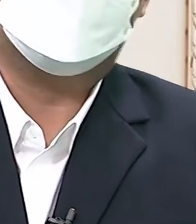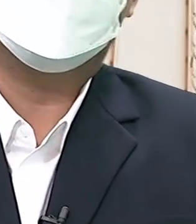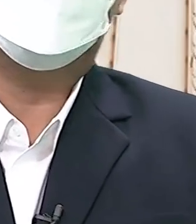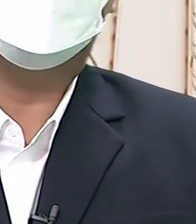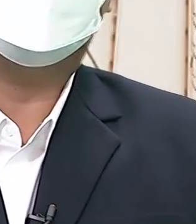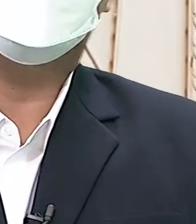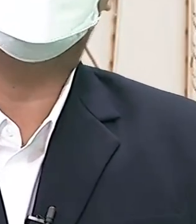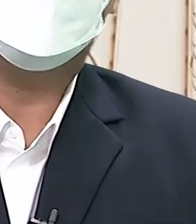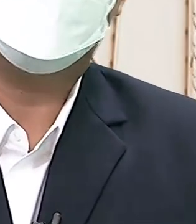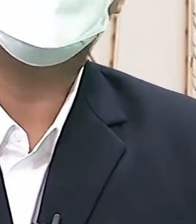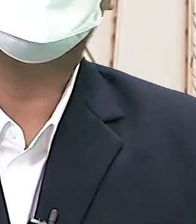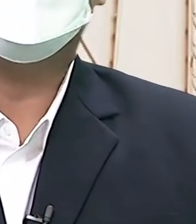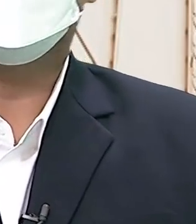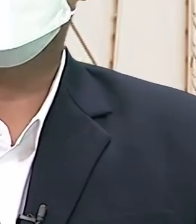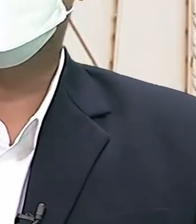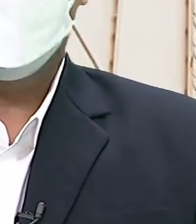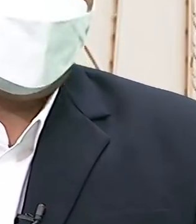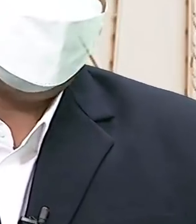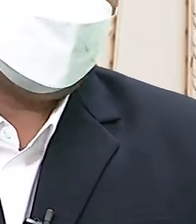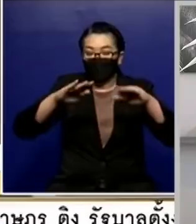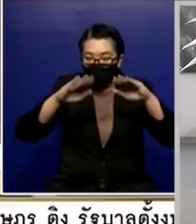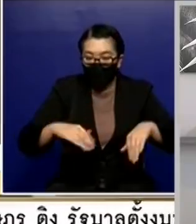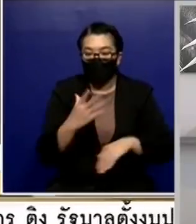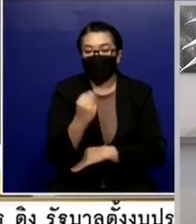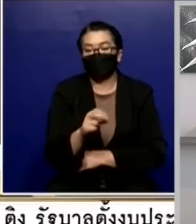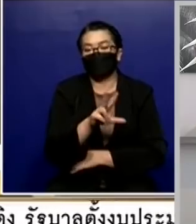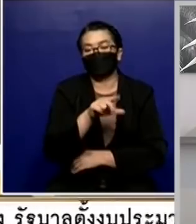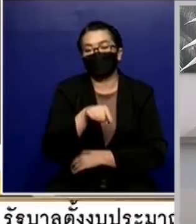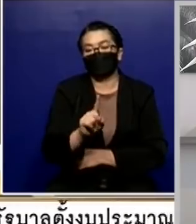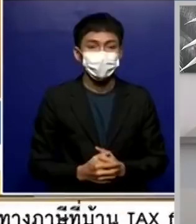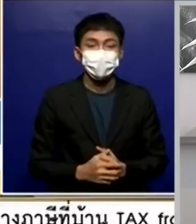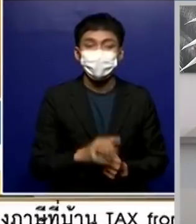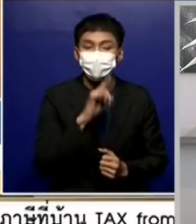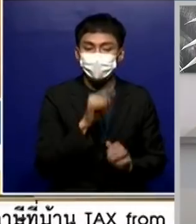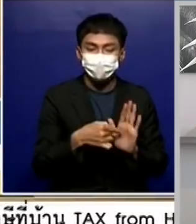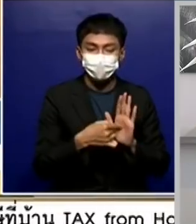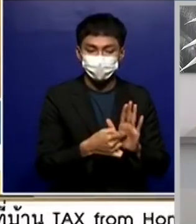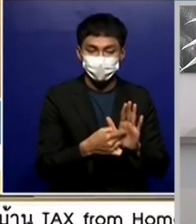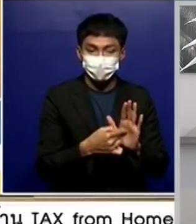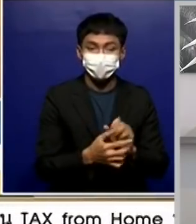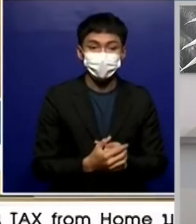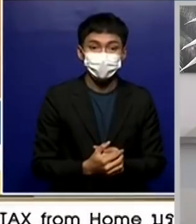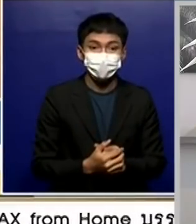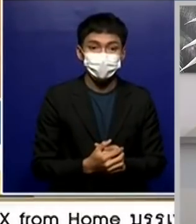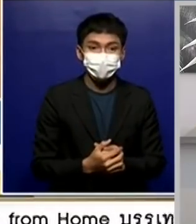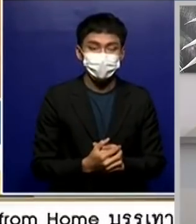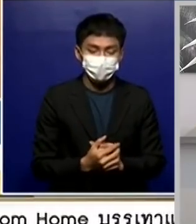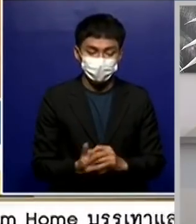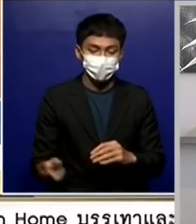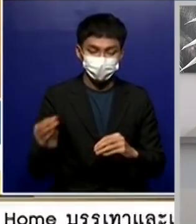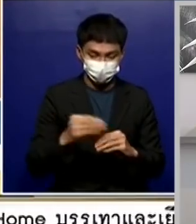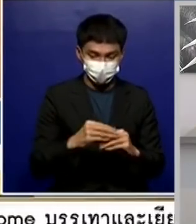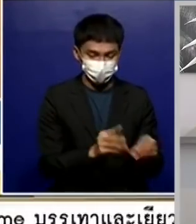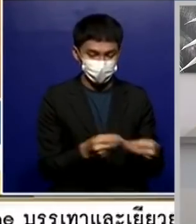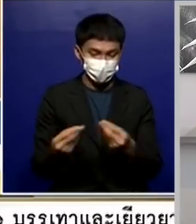มนตรีว่าการกระทรวงสาธารณสุขนะครับมีประเด็นของการตัดลดงบประมาณหรือว่าจัดงบประมาณเท่ากับสถานการณ์ปกตินะครับ